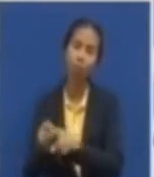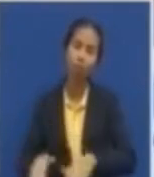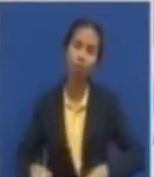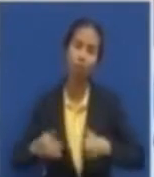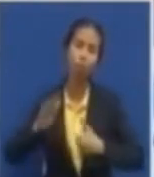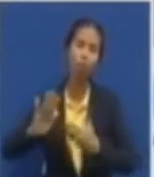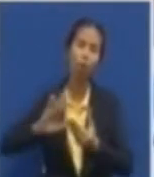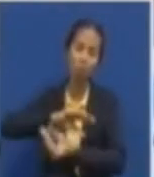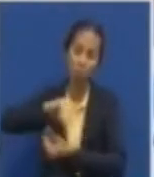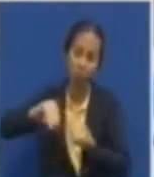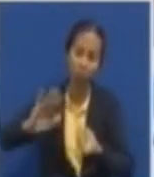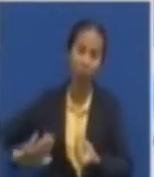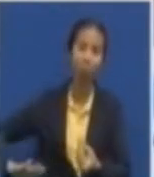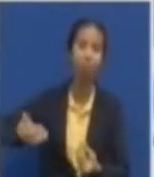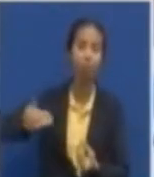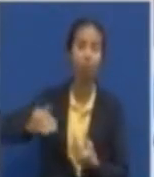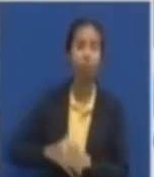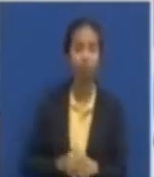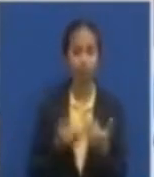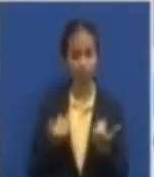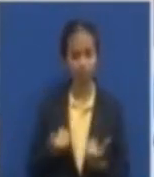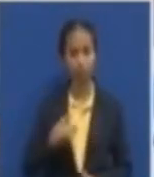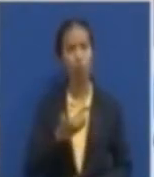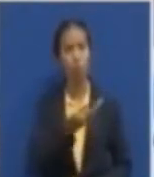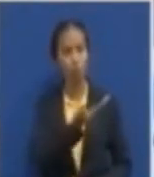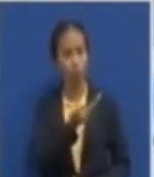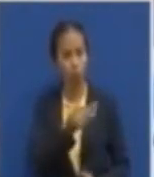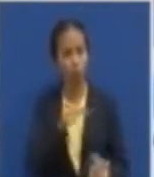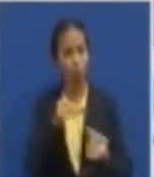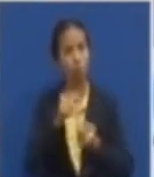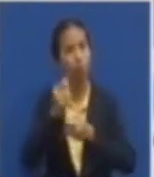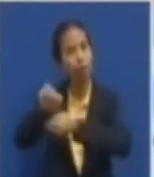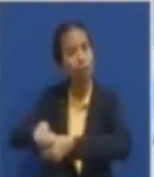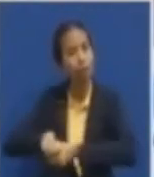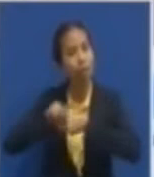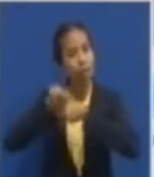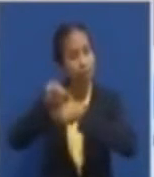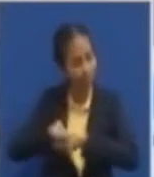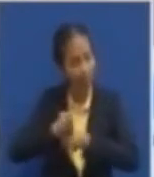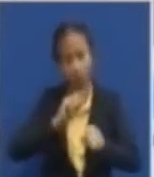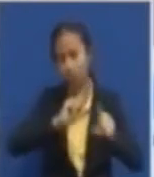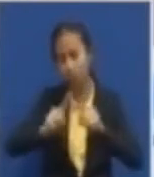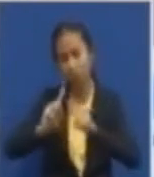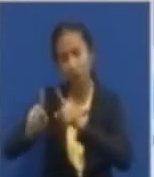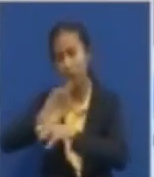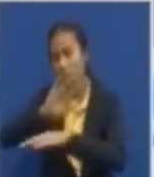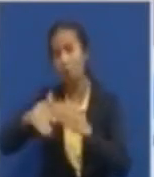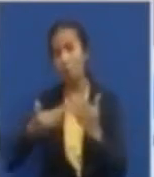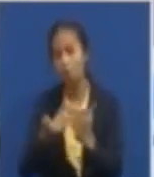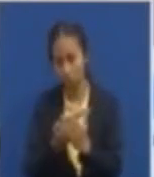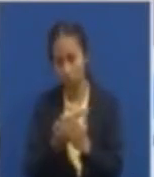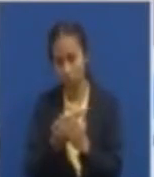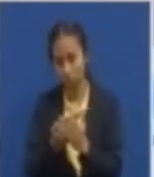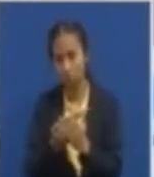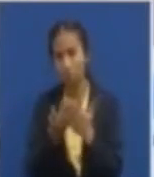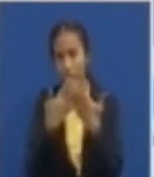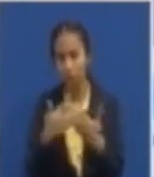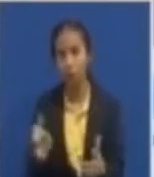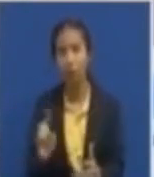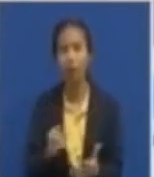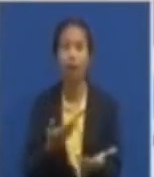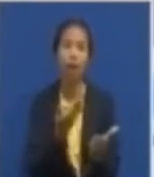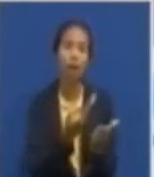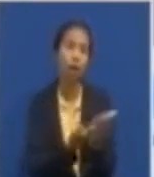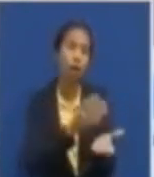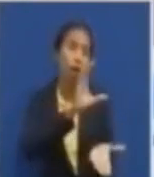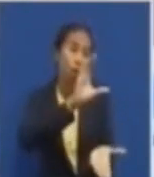อันนี้ก็คือเรื่องของหลักการก็ขอให้ใช้กับพืชเกษตรในหลายๆตัวนะถ้าเป็นไปได้แล้วก็ใช้หลักของต้นทุนบวกกำ